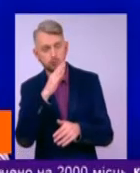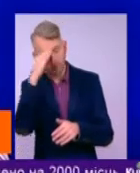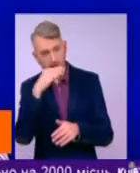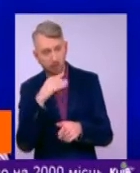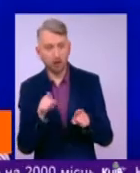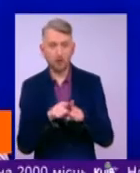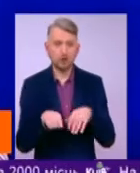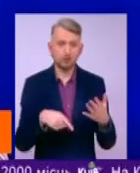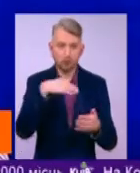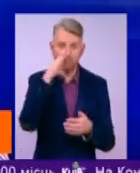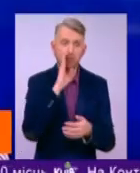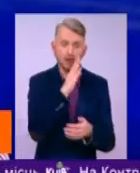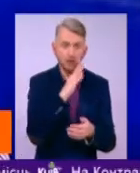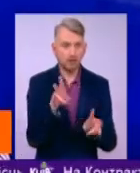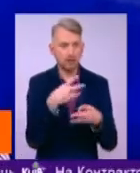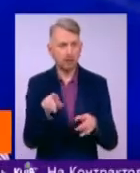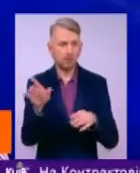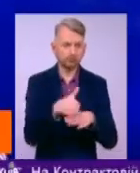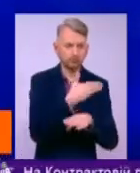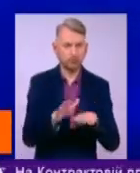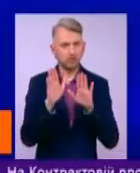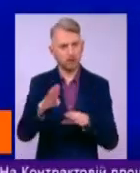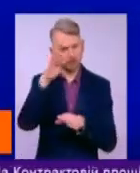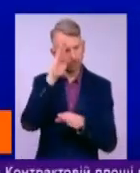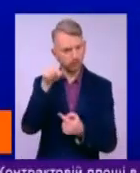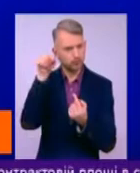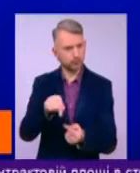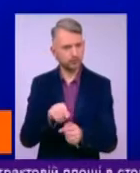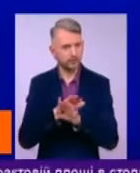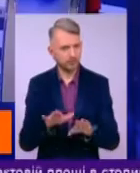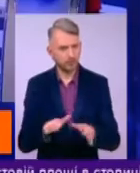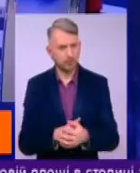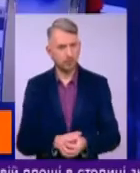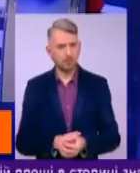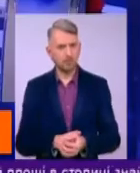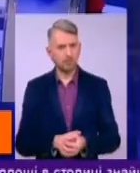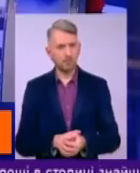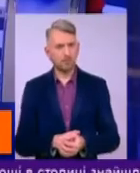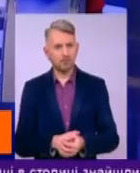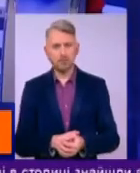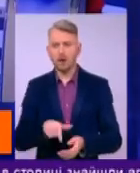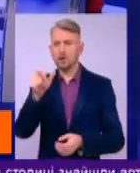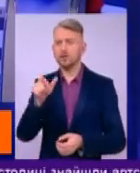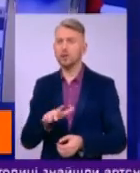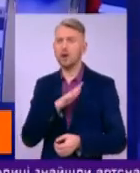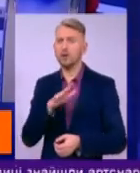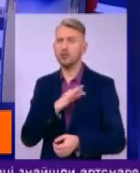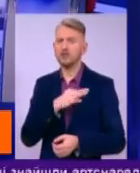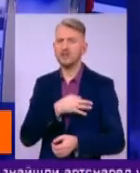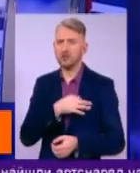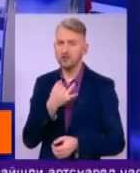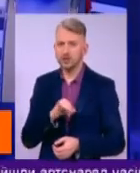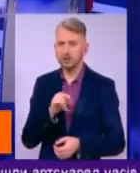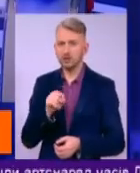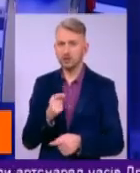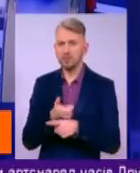потрібно відмежовувати, що це тільки чоловіки у нас гвалтівники. Ну, людина колишній слідчий, мабуть, тут